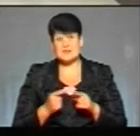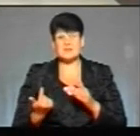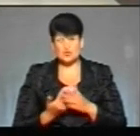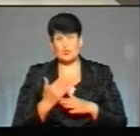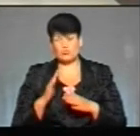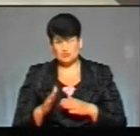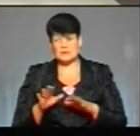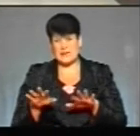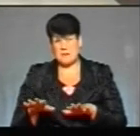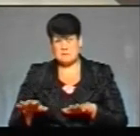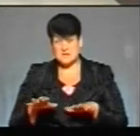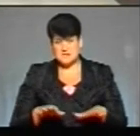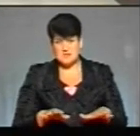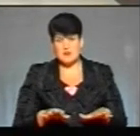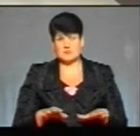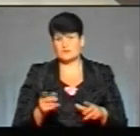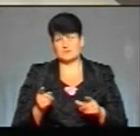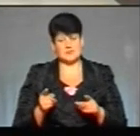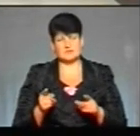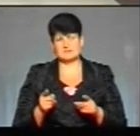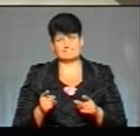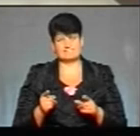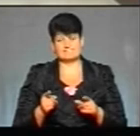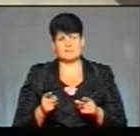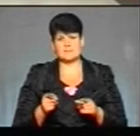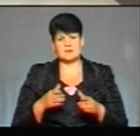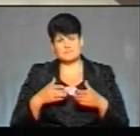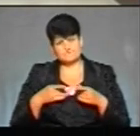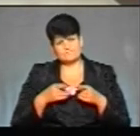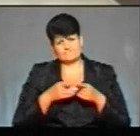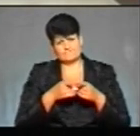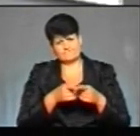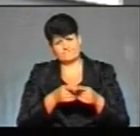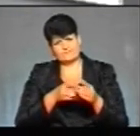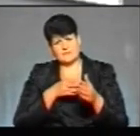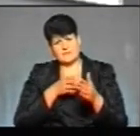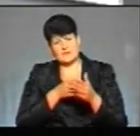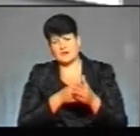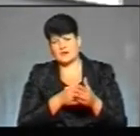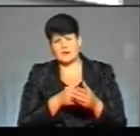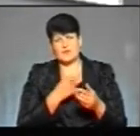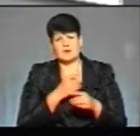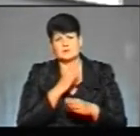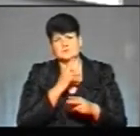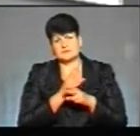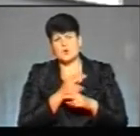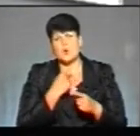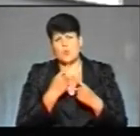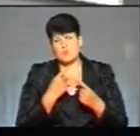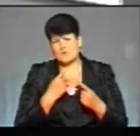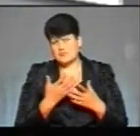тих районів, мені здається, ми зайдемо в досить в глухі дебрі обговорення. Дуже багато знайдеться активістів, які будуть